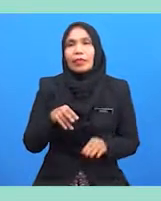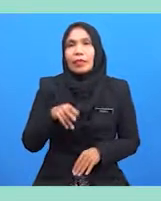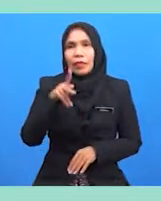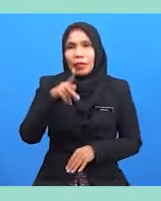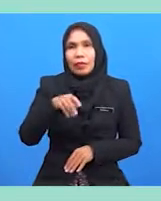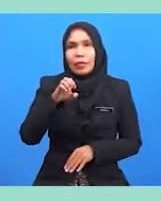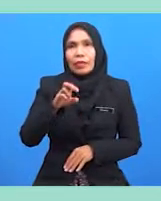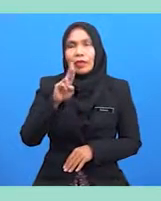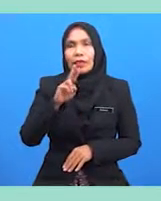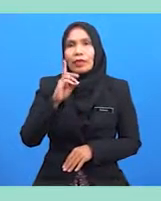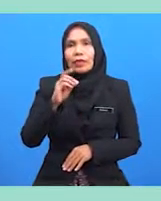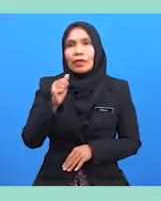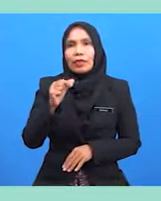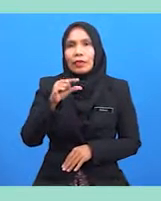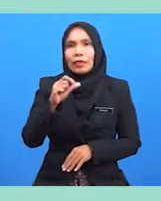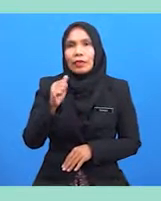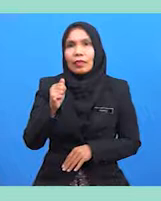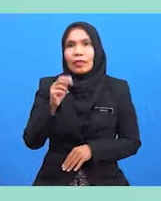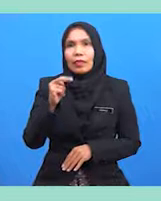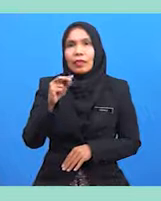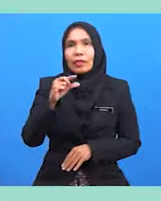ditunjukkan dalam paparan.